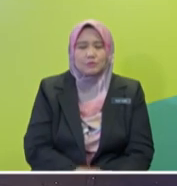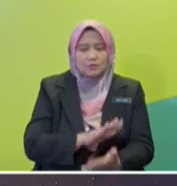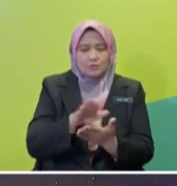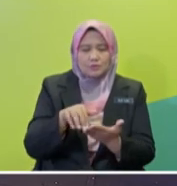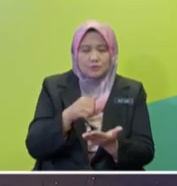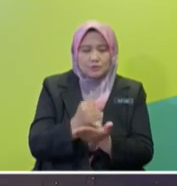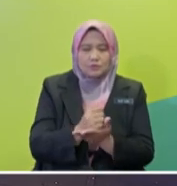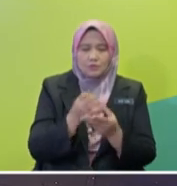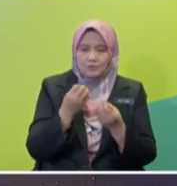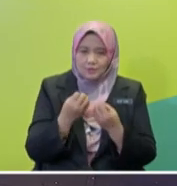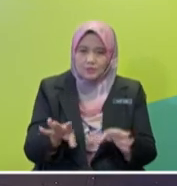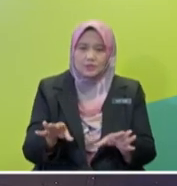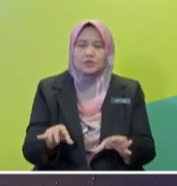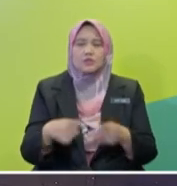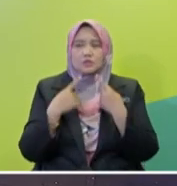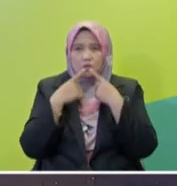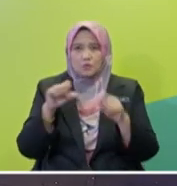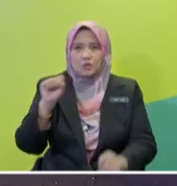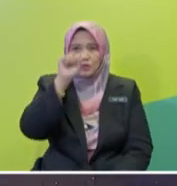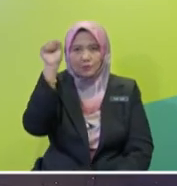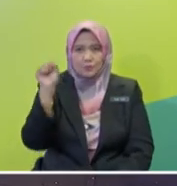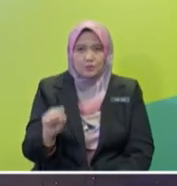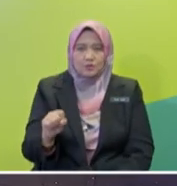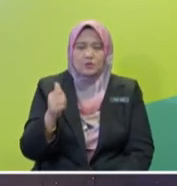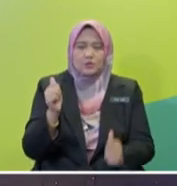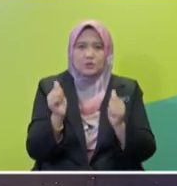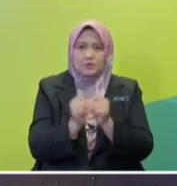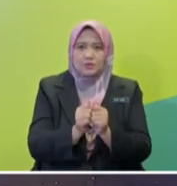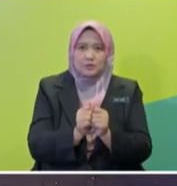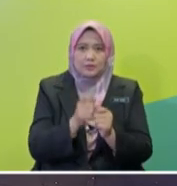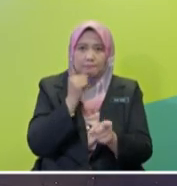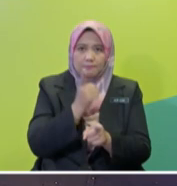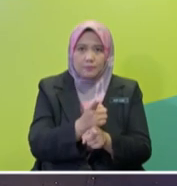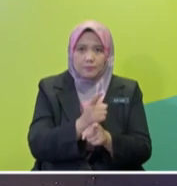yang diajukan kepada murid-murid dapat dijawab dengan begitu